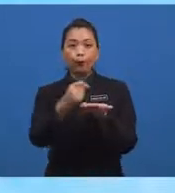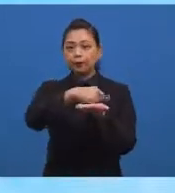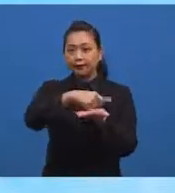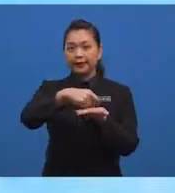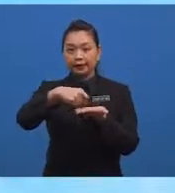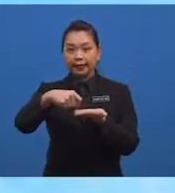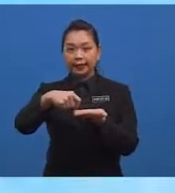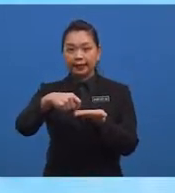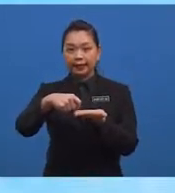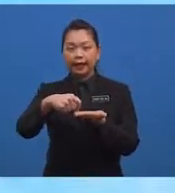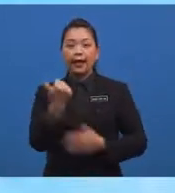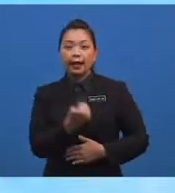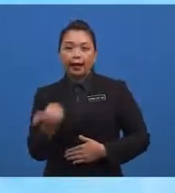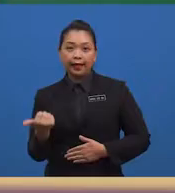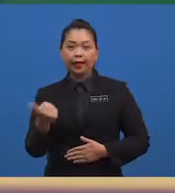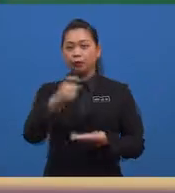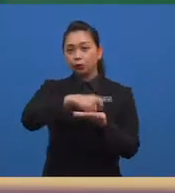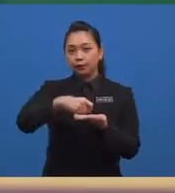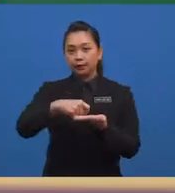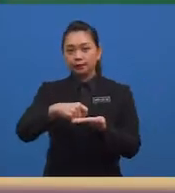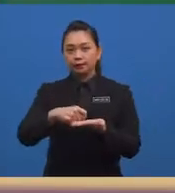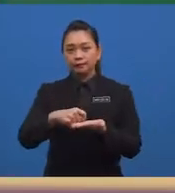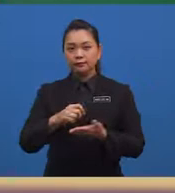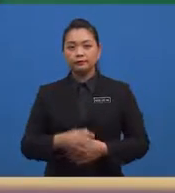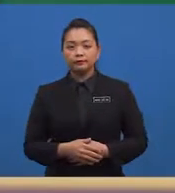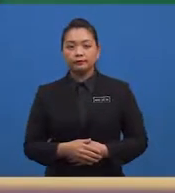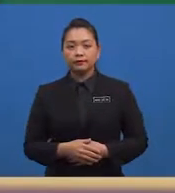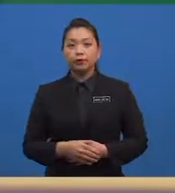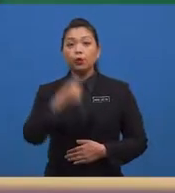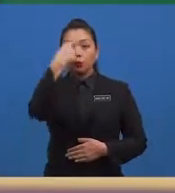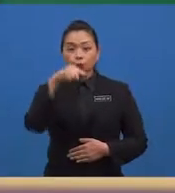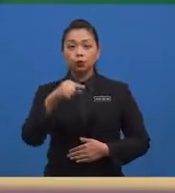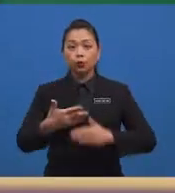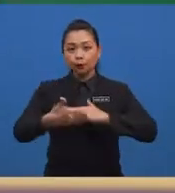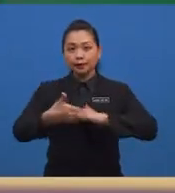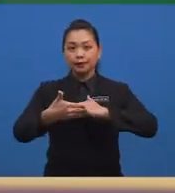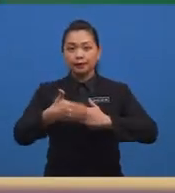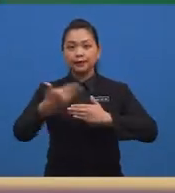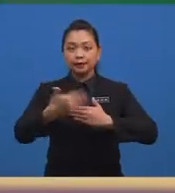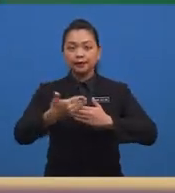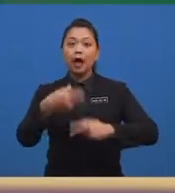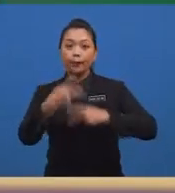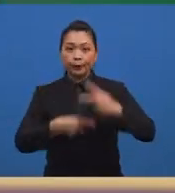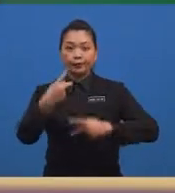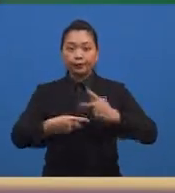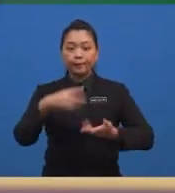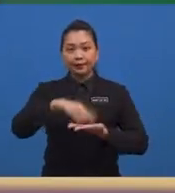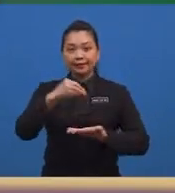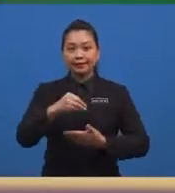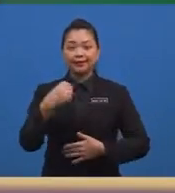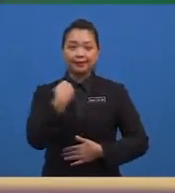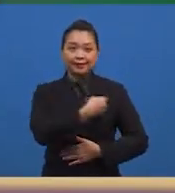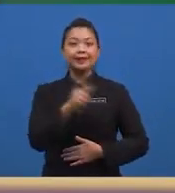catatan dan alat tulis. Ini adalah untuk memudahkan proses pembelajaran kita